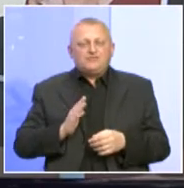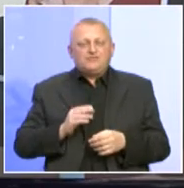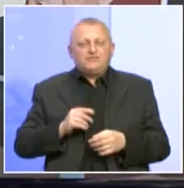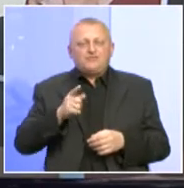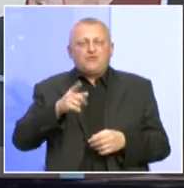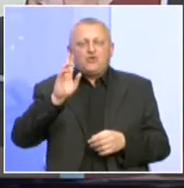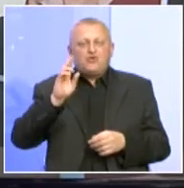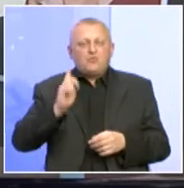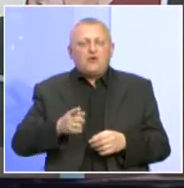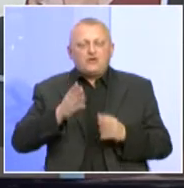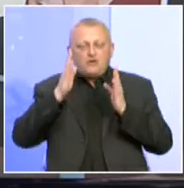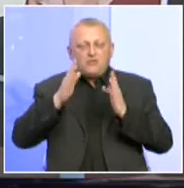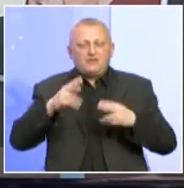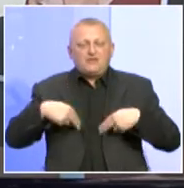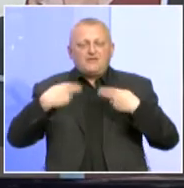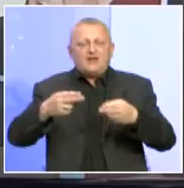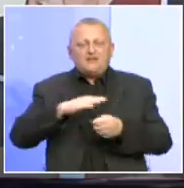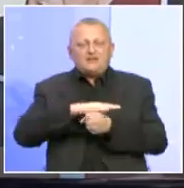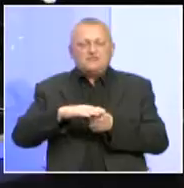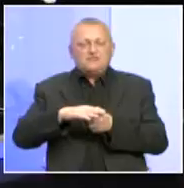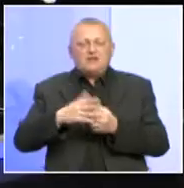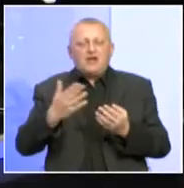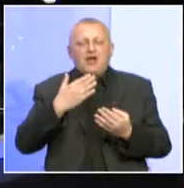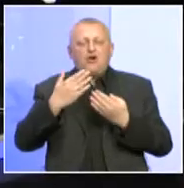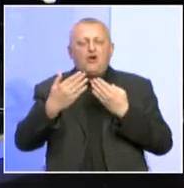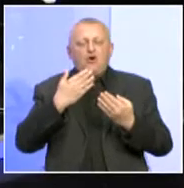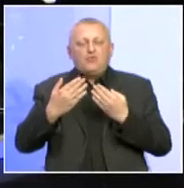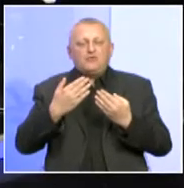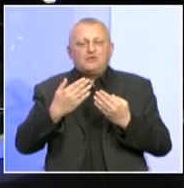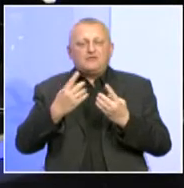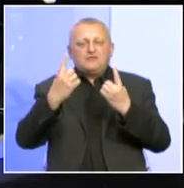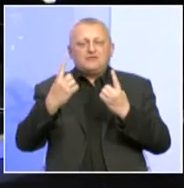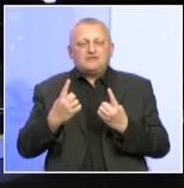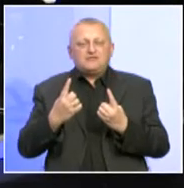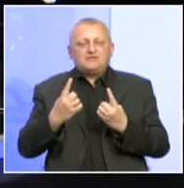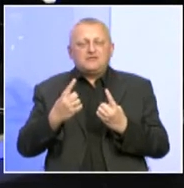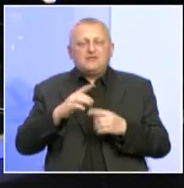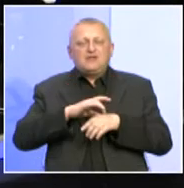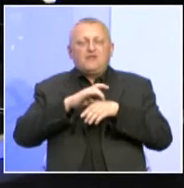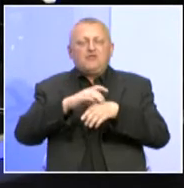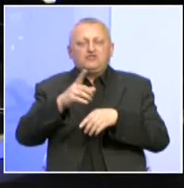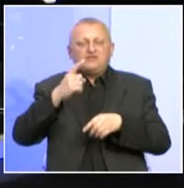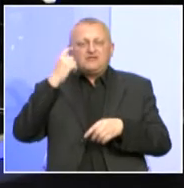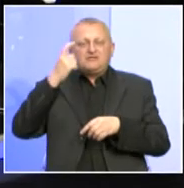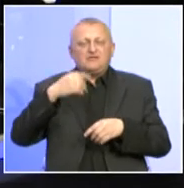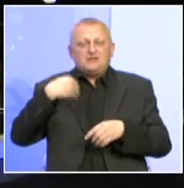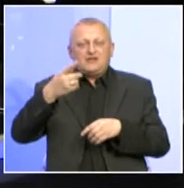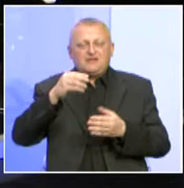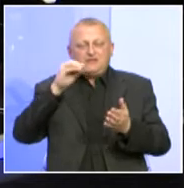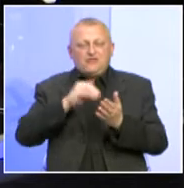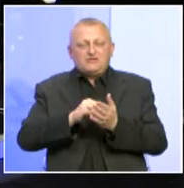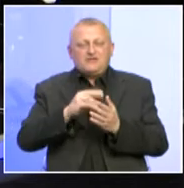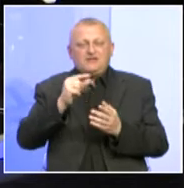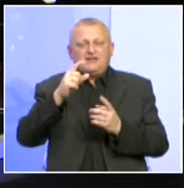oni moraju to povjerenje vratiti i ispuniti. Kako komentirate stavove upravo lidera tih stranaka koji su nakon takve ocjene